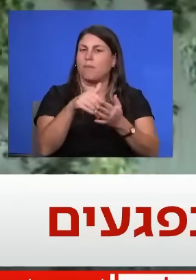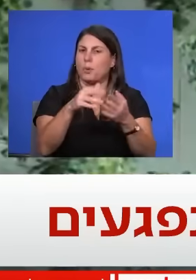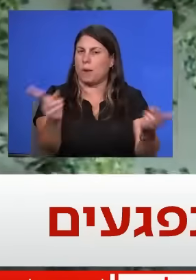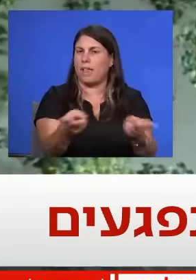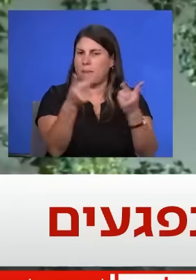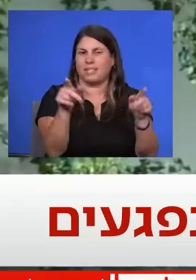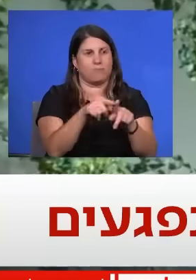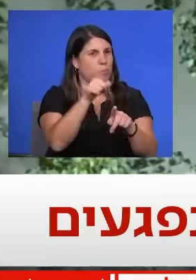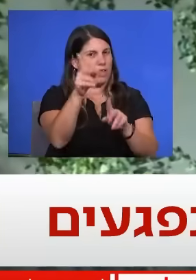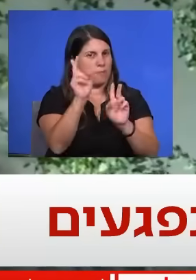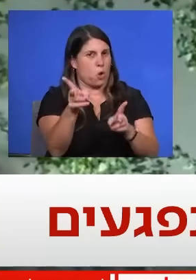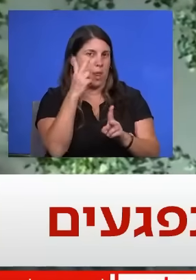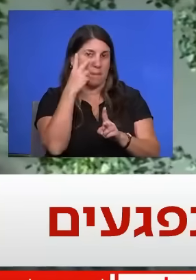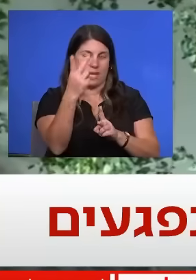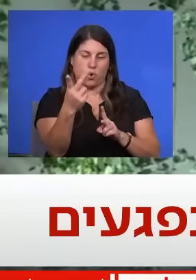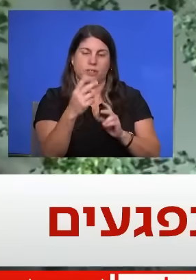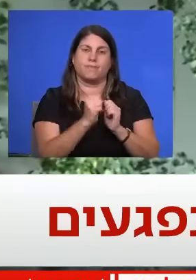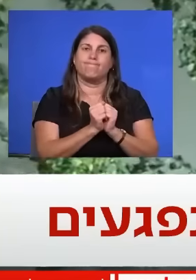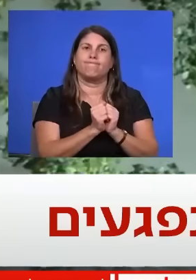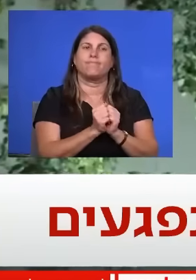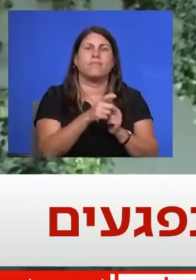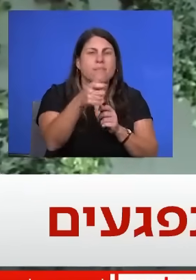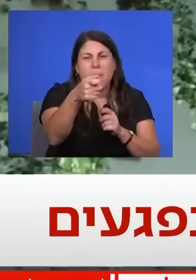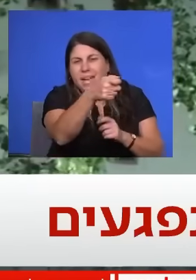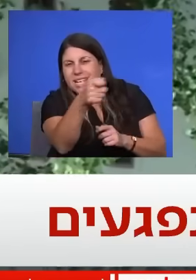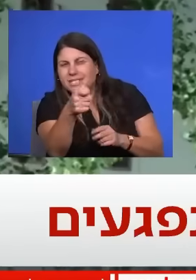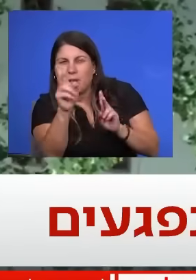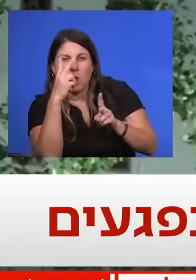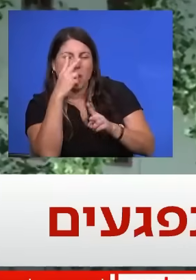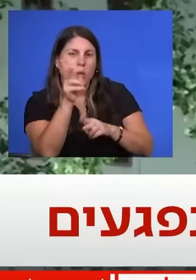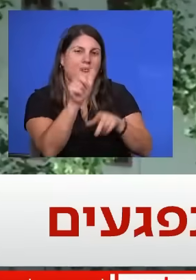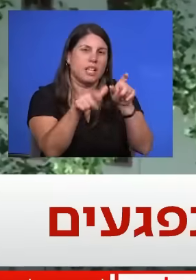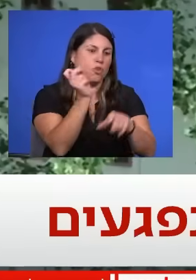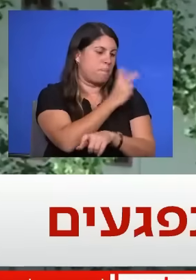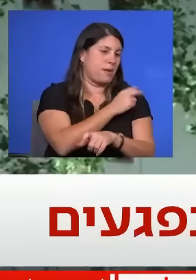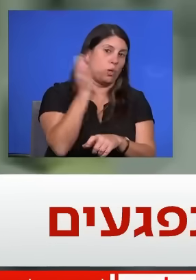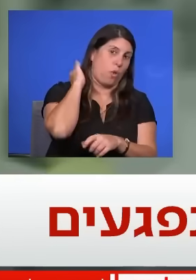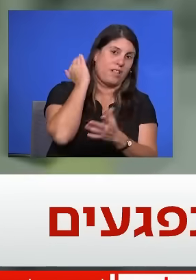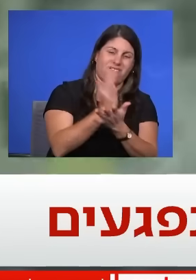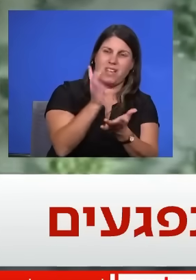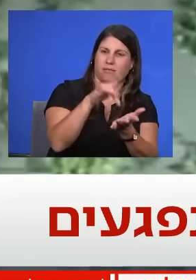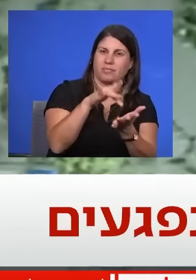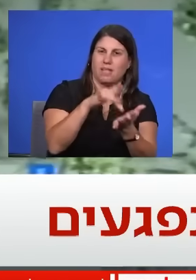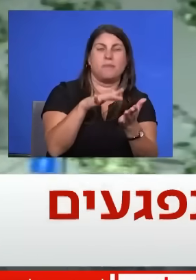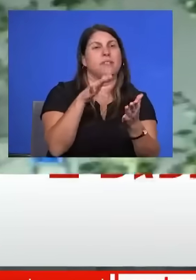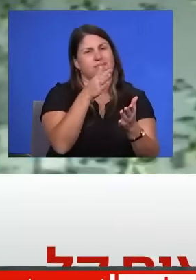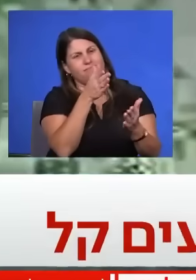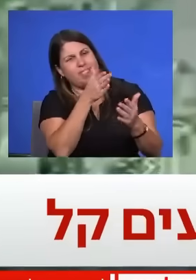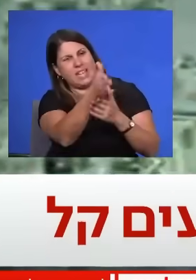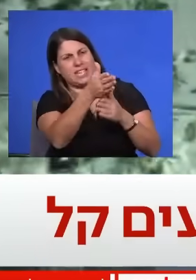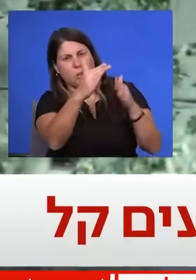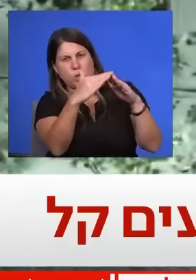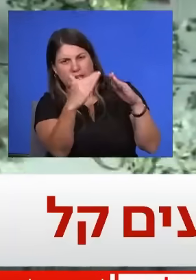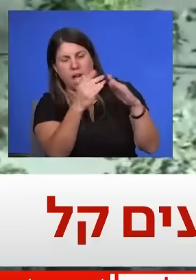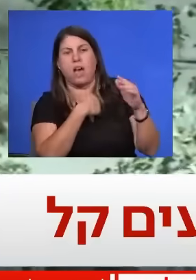יכולים לראות עם הפנסים. הנה הם כבר, אנשי פיקוד העורף כבר נמצאים בתוך הדירה. אני רואה פה גם